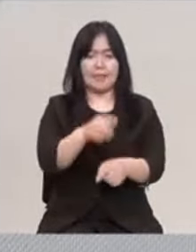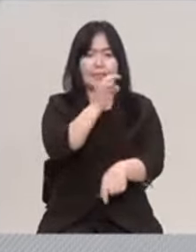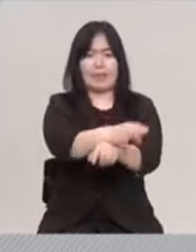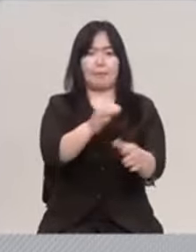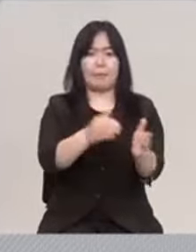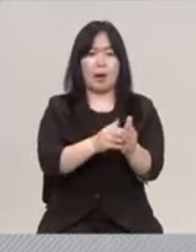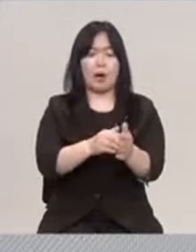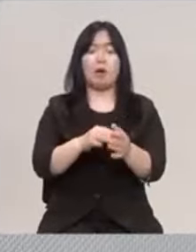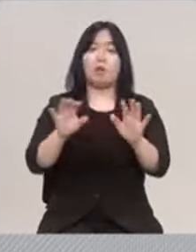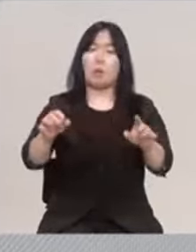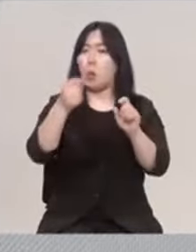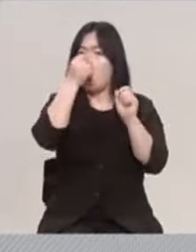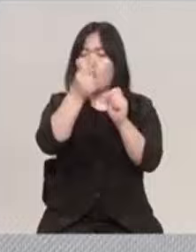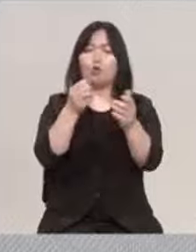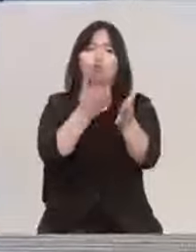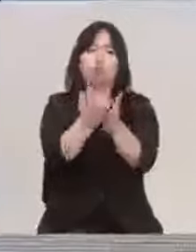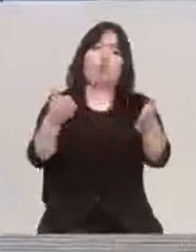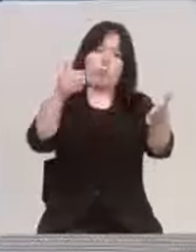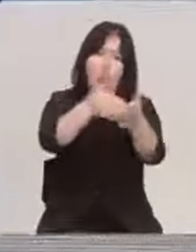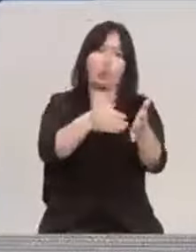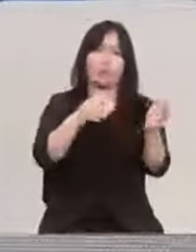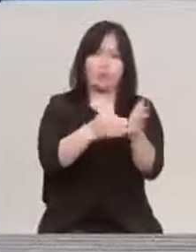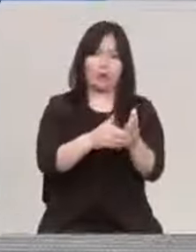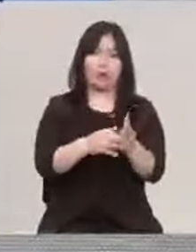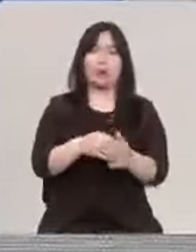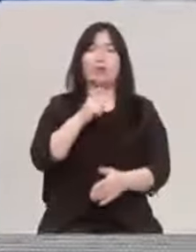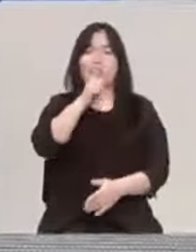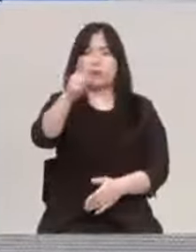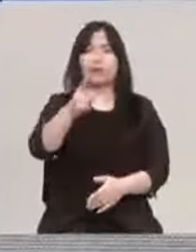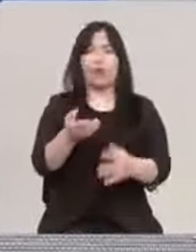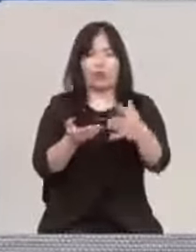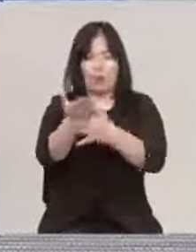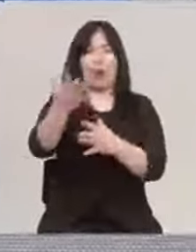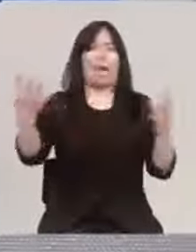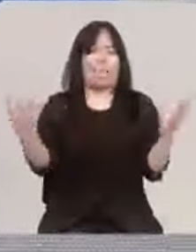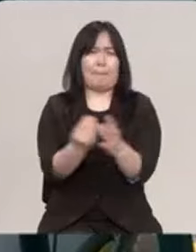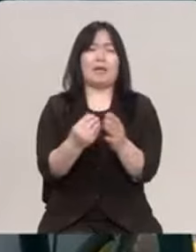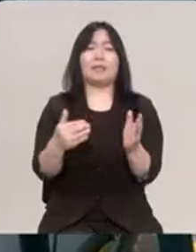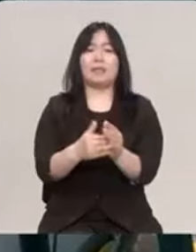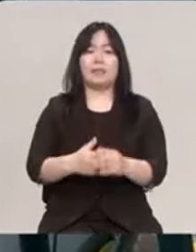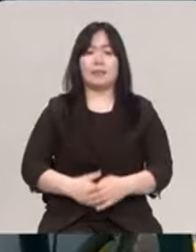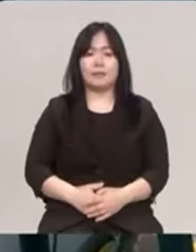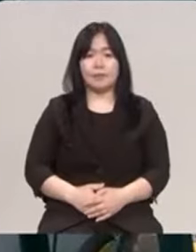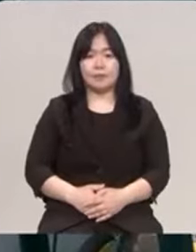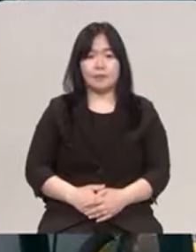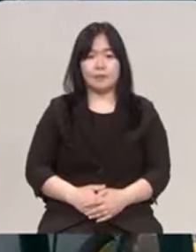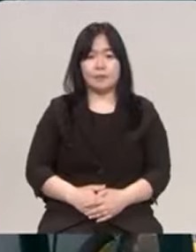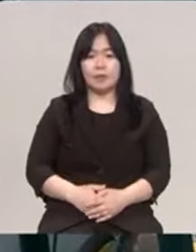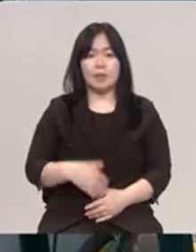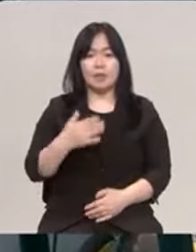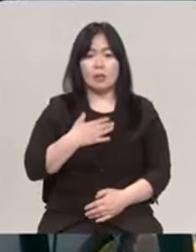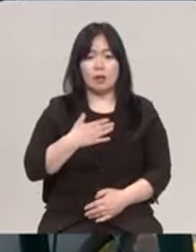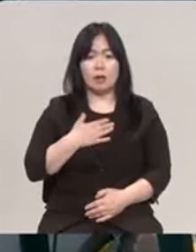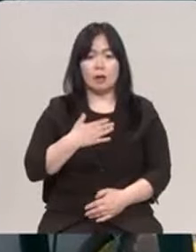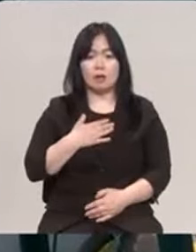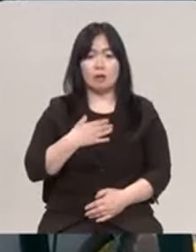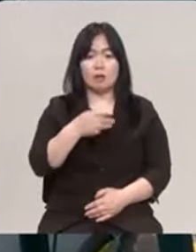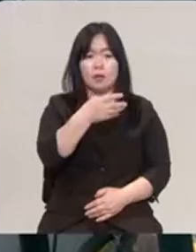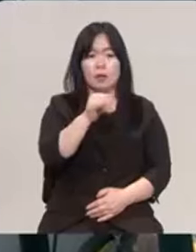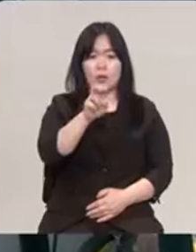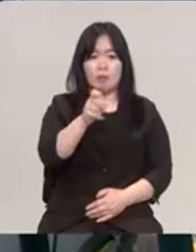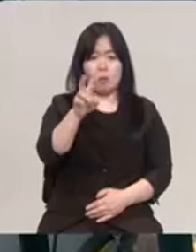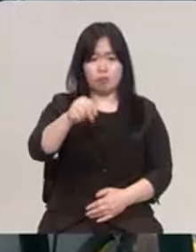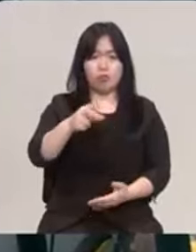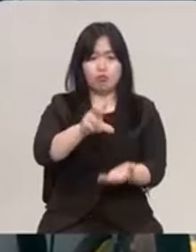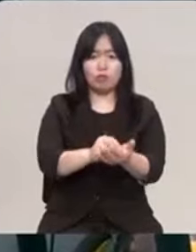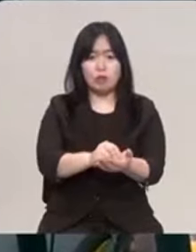보낸 청소기는 곧 군산에 도착했고 세관 신고와 통관까지 마쳤습니다. 티메프 사태가 터졌지만